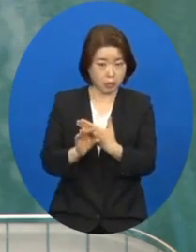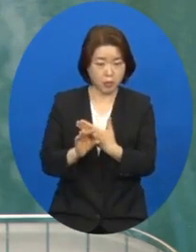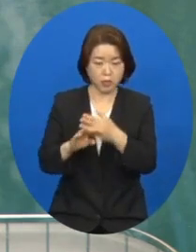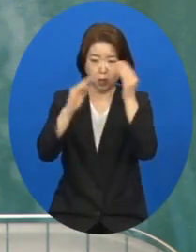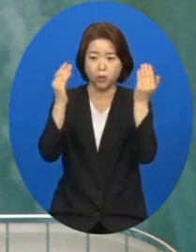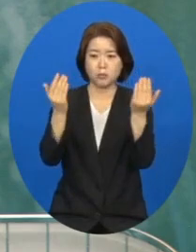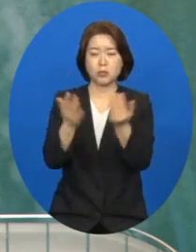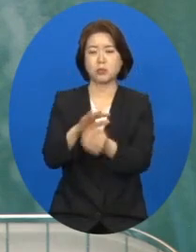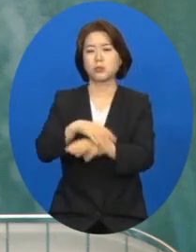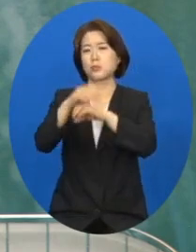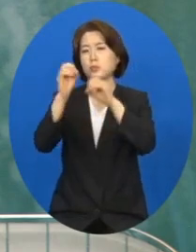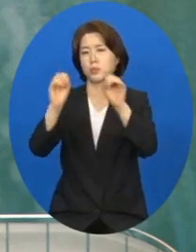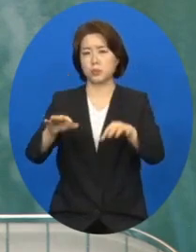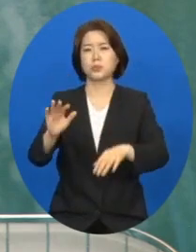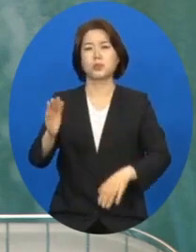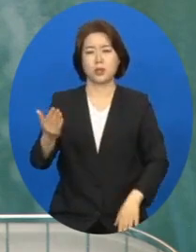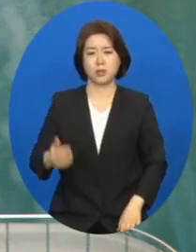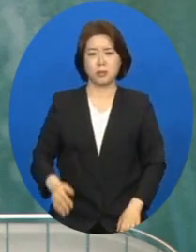것이 다 허사입니다.